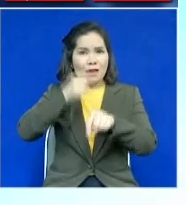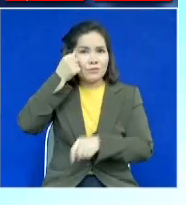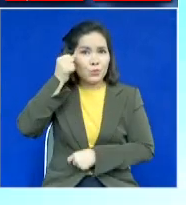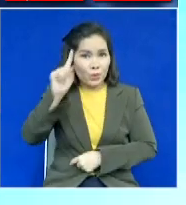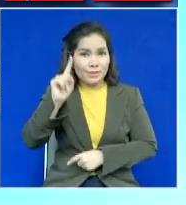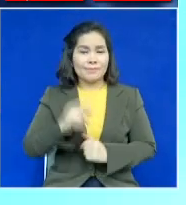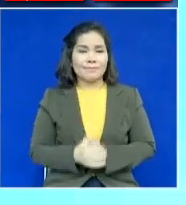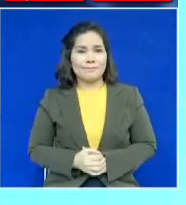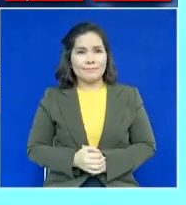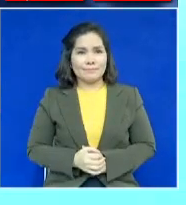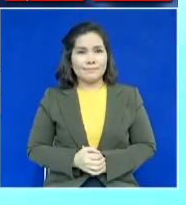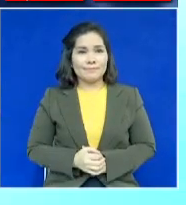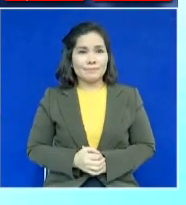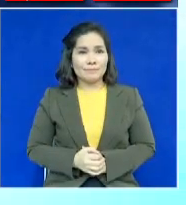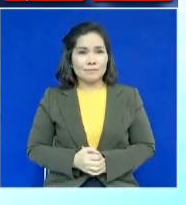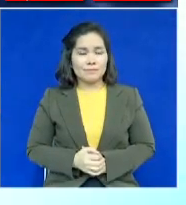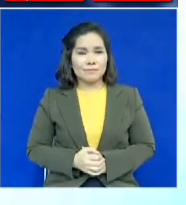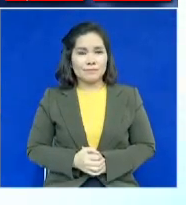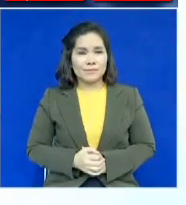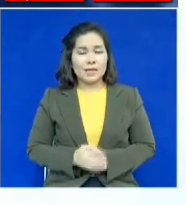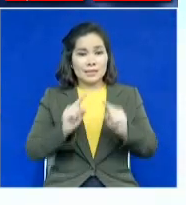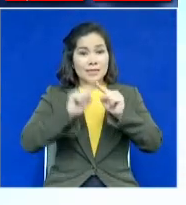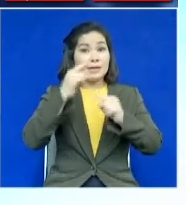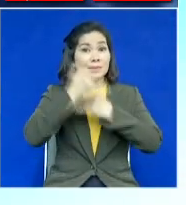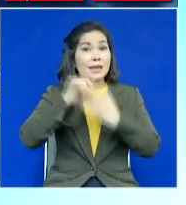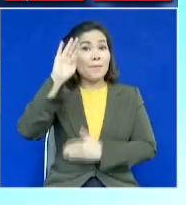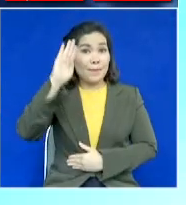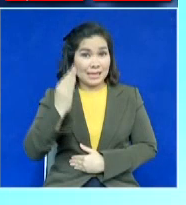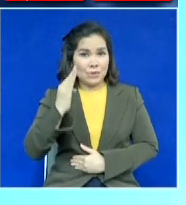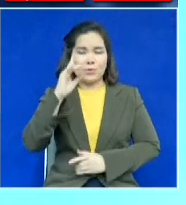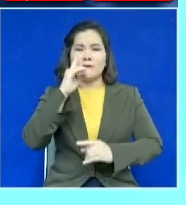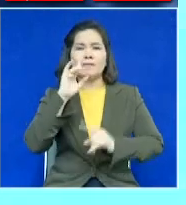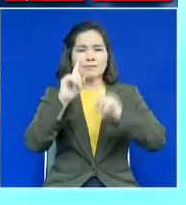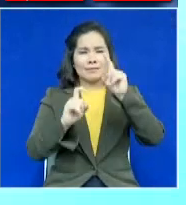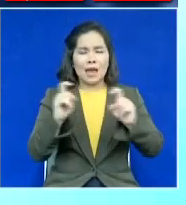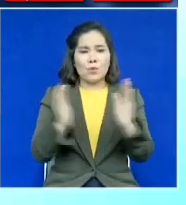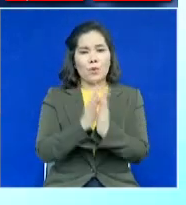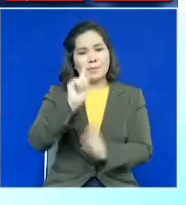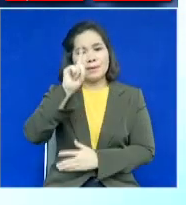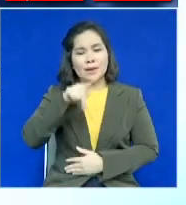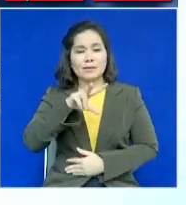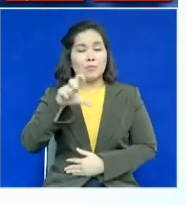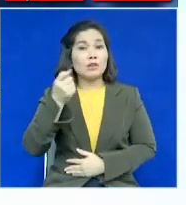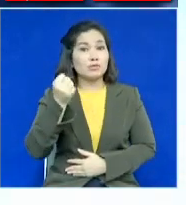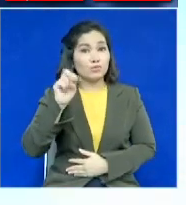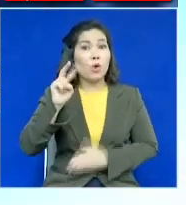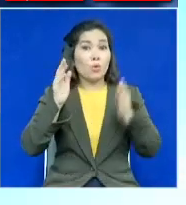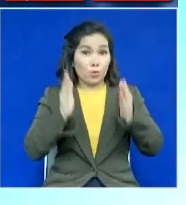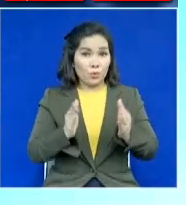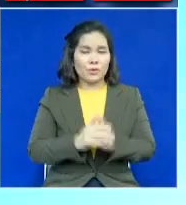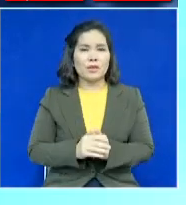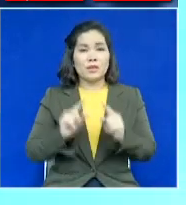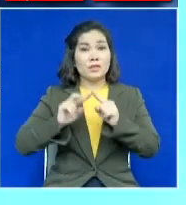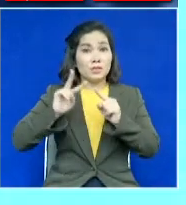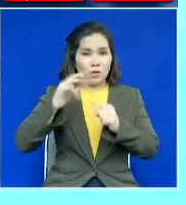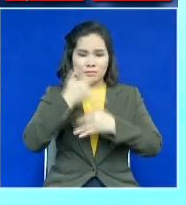ค่ะมากที่สุดนะคะคือประเทศบราซิลค่ะมีจำนวนผู้เสียชีวิต 1,312 คนรองลงมาก็